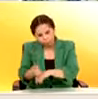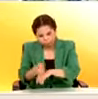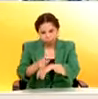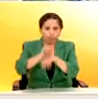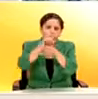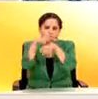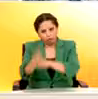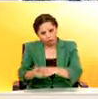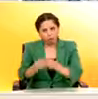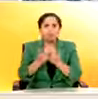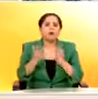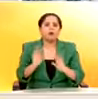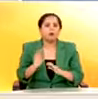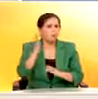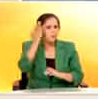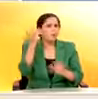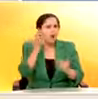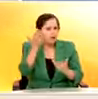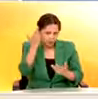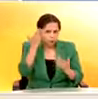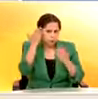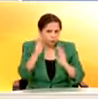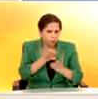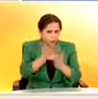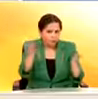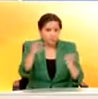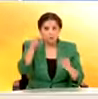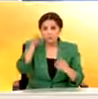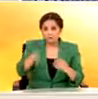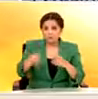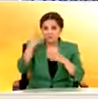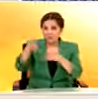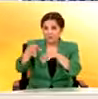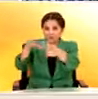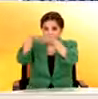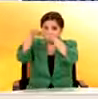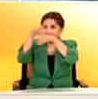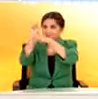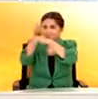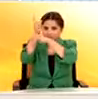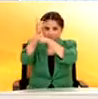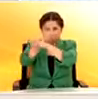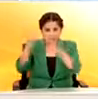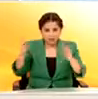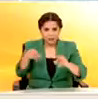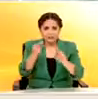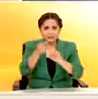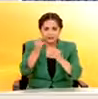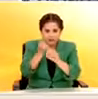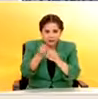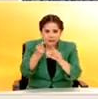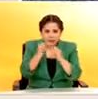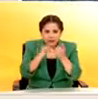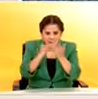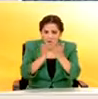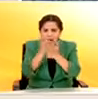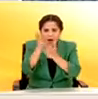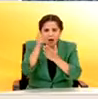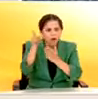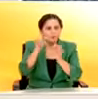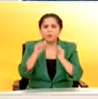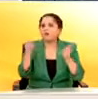थे। जानते हैं क्यों? क्योंकि यहां जो ड्रोन उड़ रहे थे उनमें जीपीएस का सपोर्ट बिल्कुल नहीं